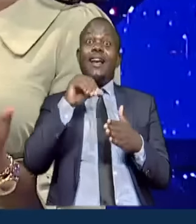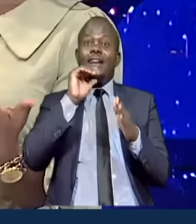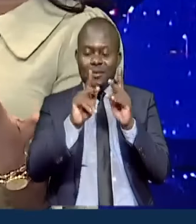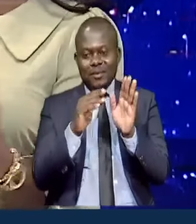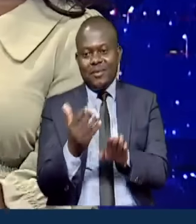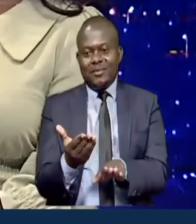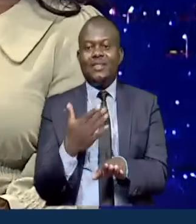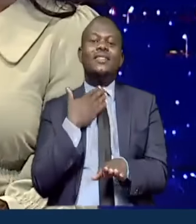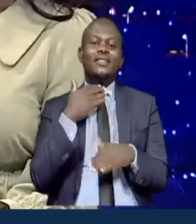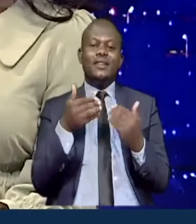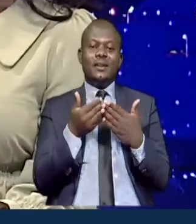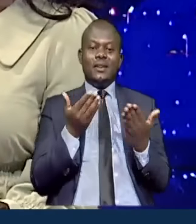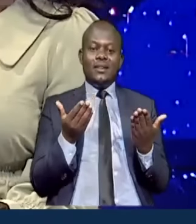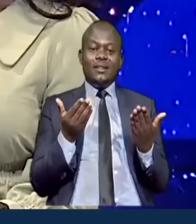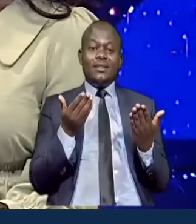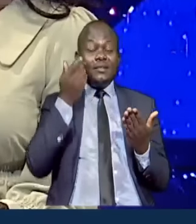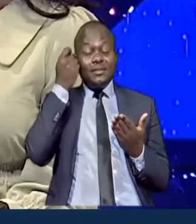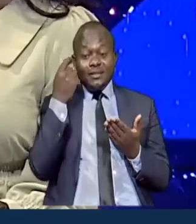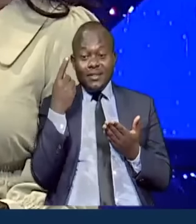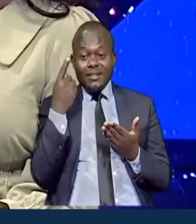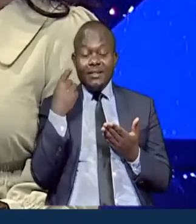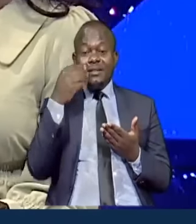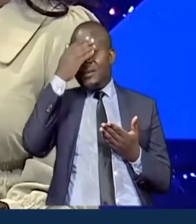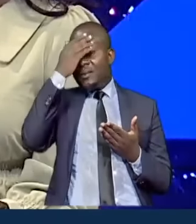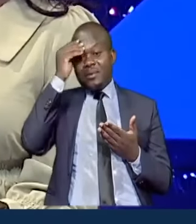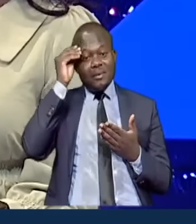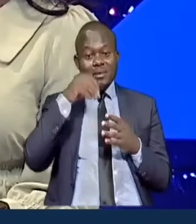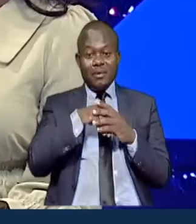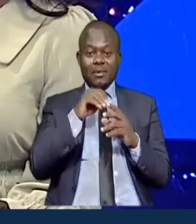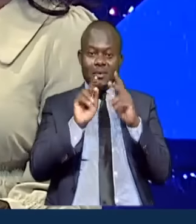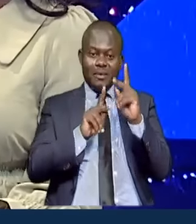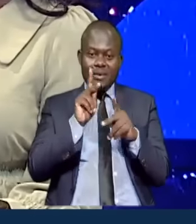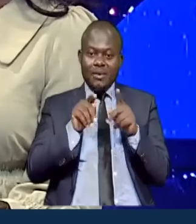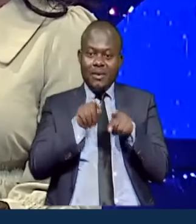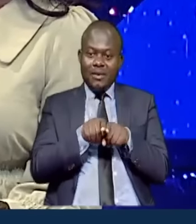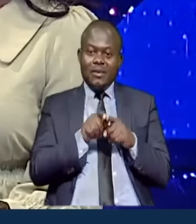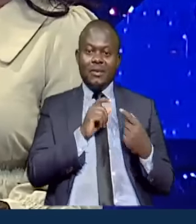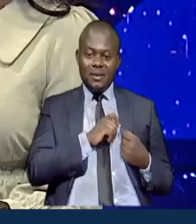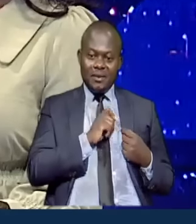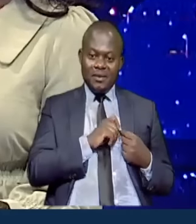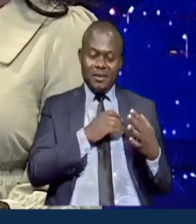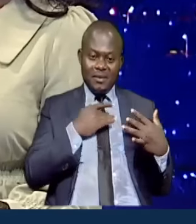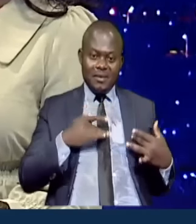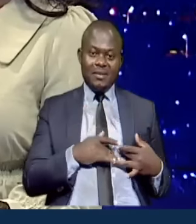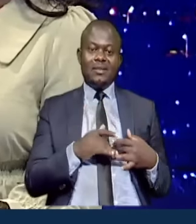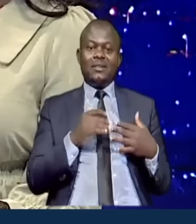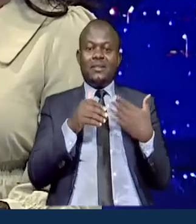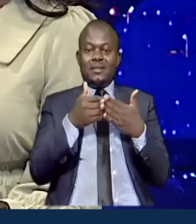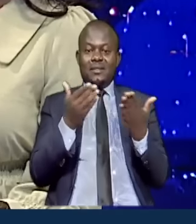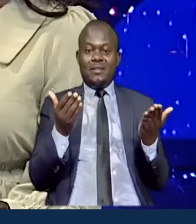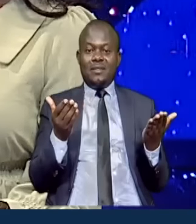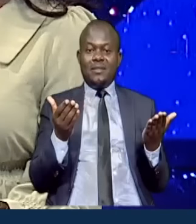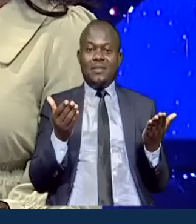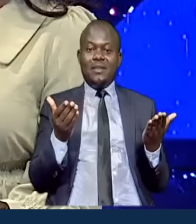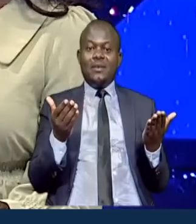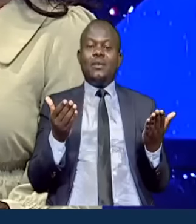ngo ndashaka eh urashaka ngiye no kuvuga ngo bakibagirwa ko turi abantu nyine natwe tubabara tugira imitima ibabara hari igihe natwe